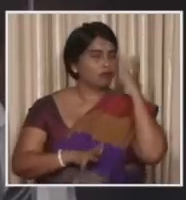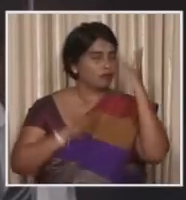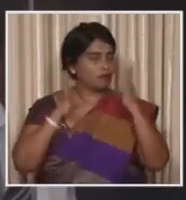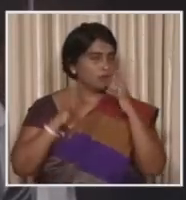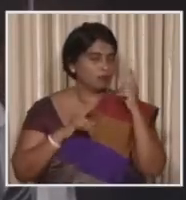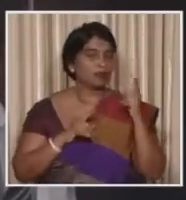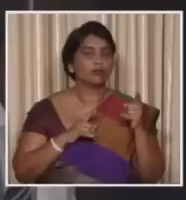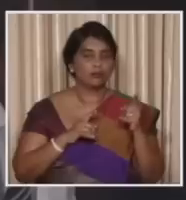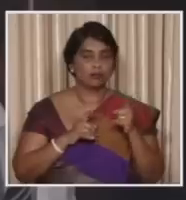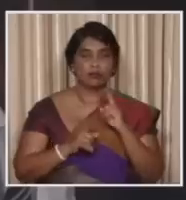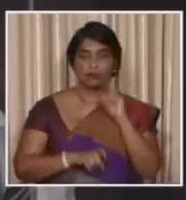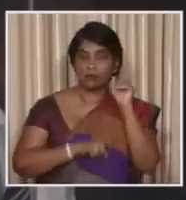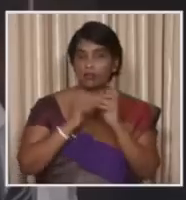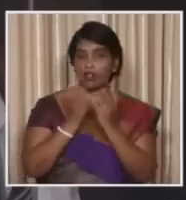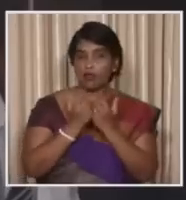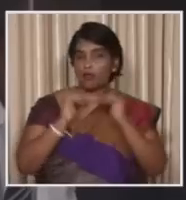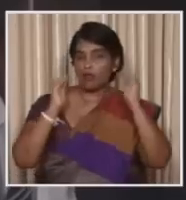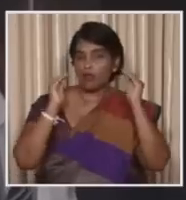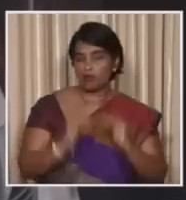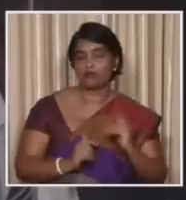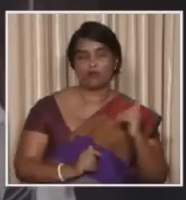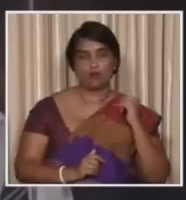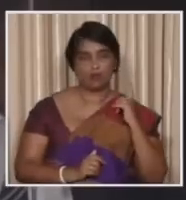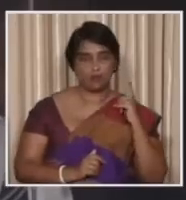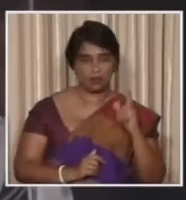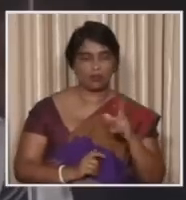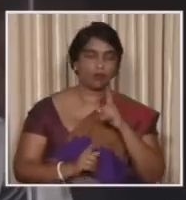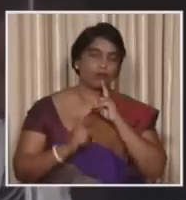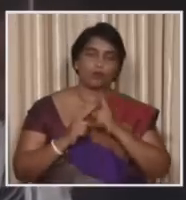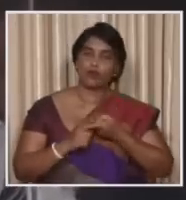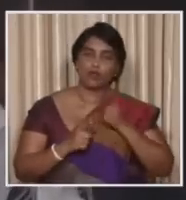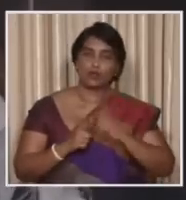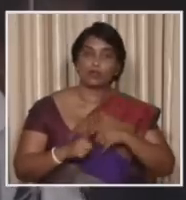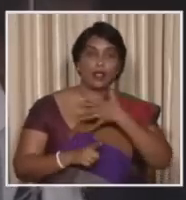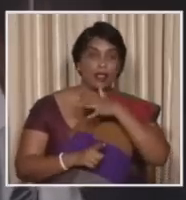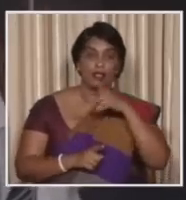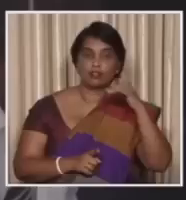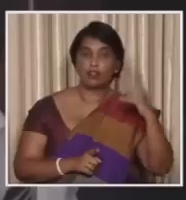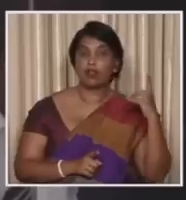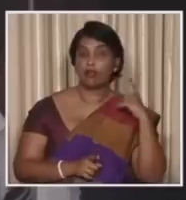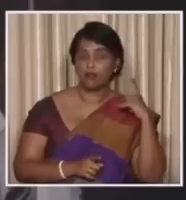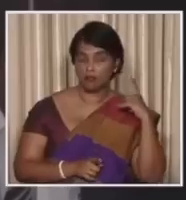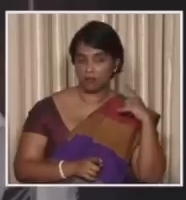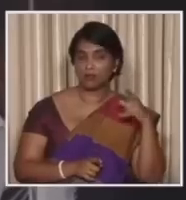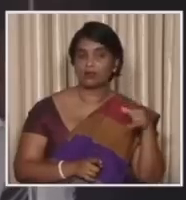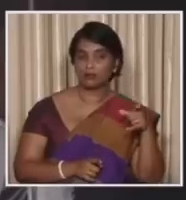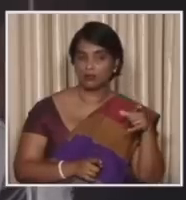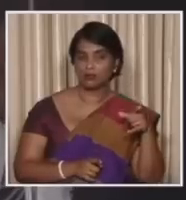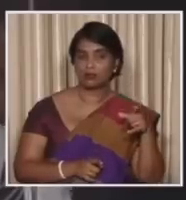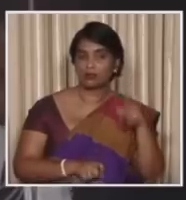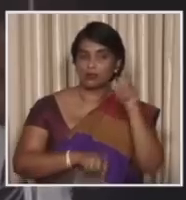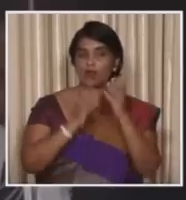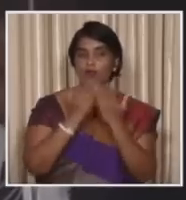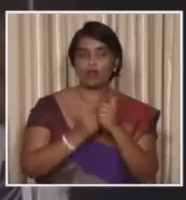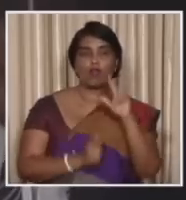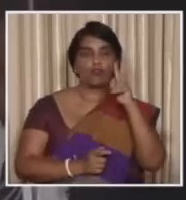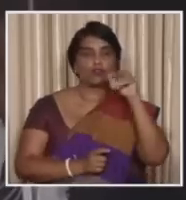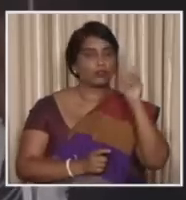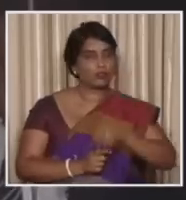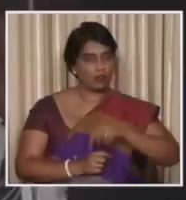ලෝකයේ සංඛ්‍යාවෙන් අඩු හමුදා තියෙනවා උදාහරණයක් ඇටියට එංගලන්තයේ යුද හමුදාවේ ඉන සංඛ්‍යාව